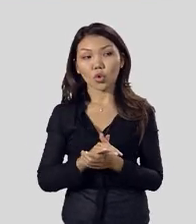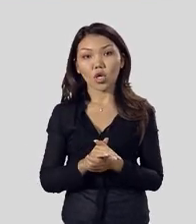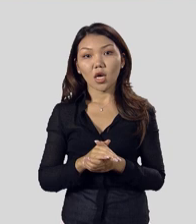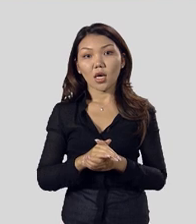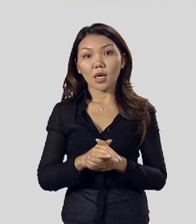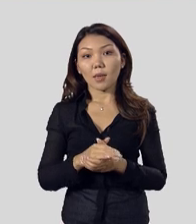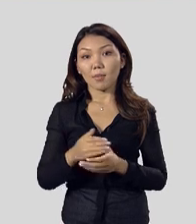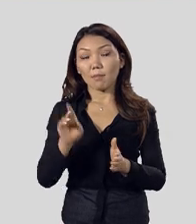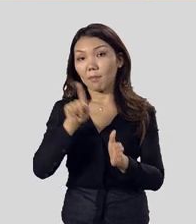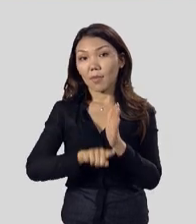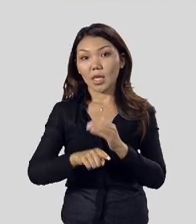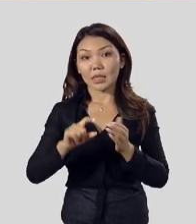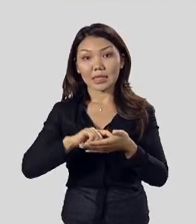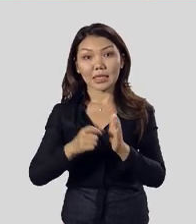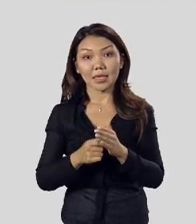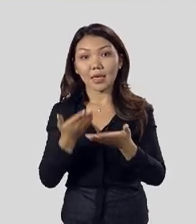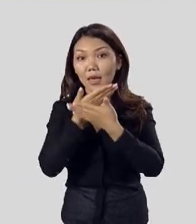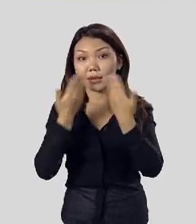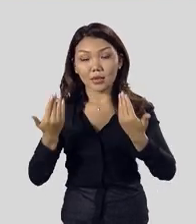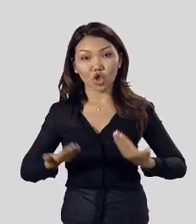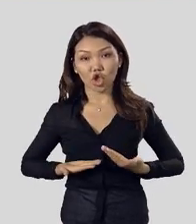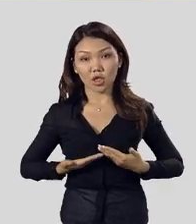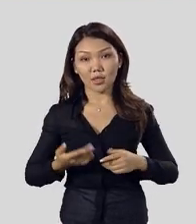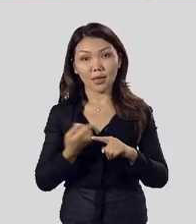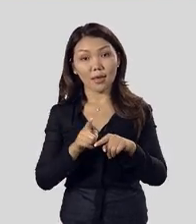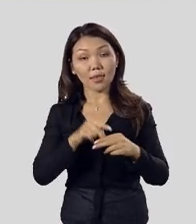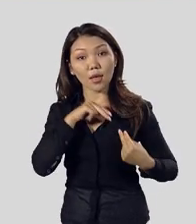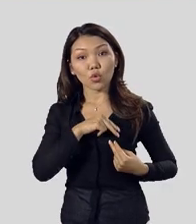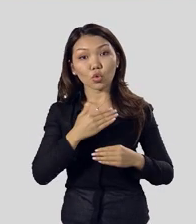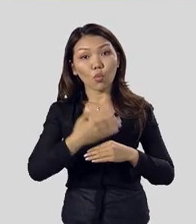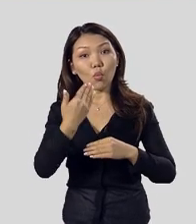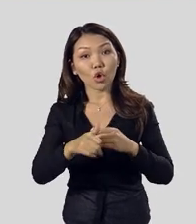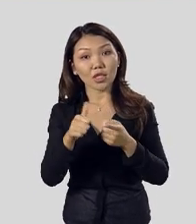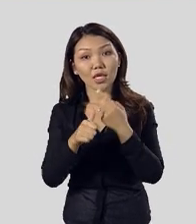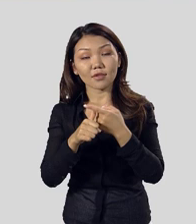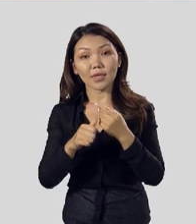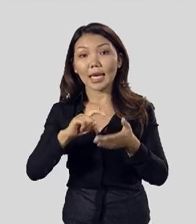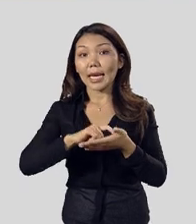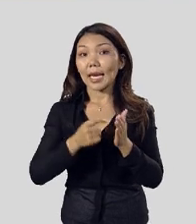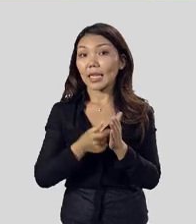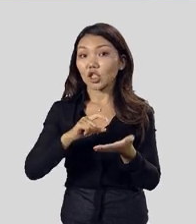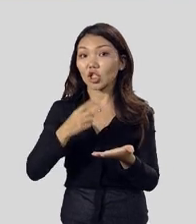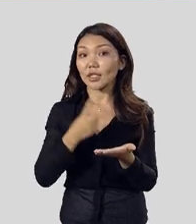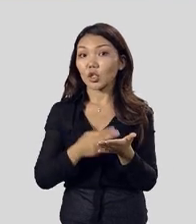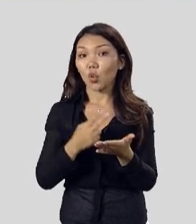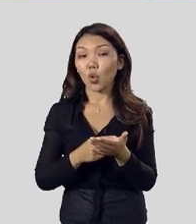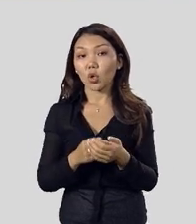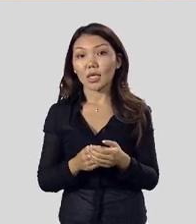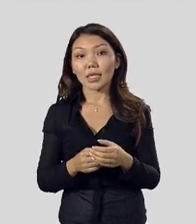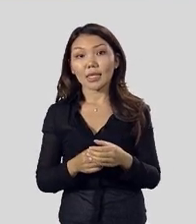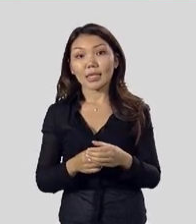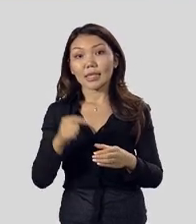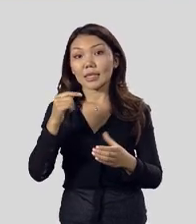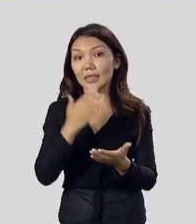жизни этот труд позже названной клеточной теории содержал три главных